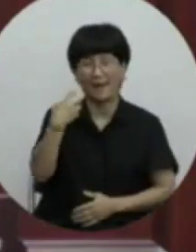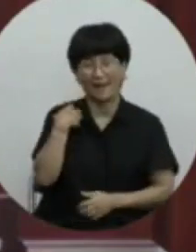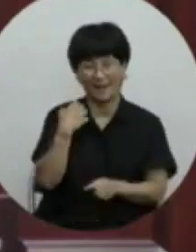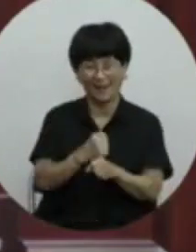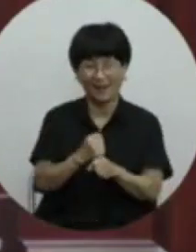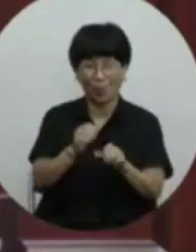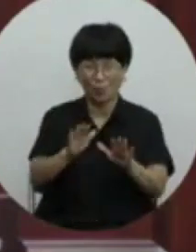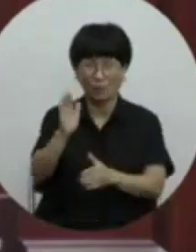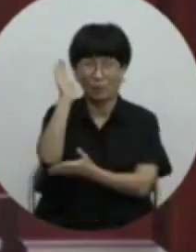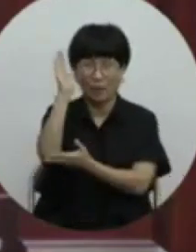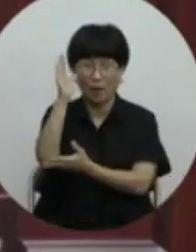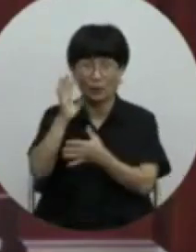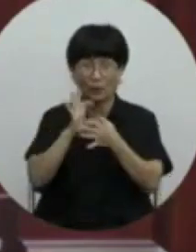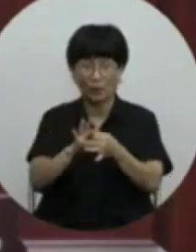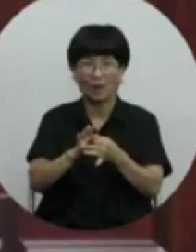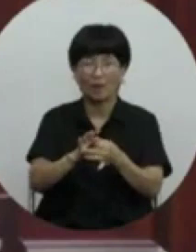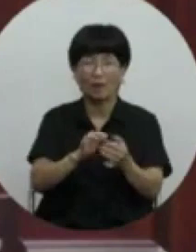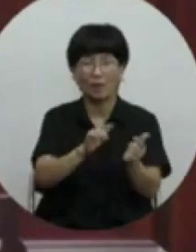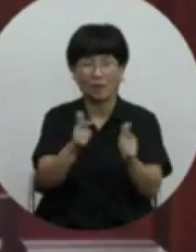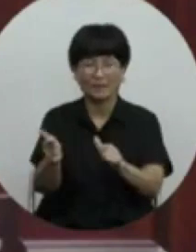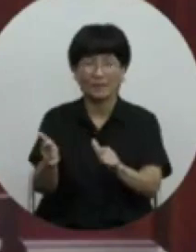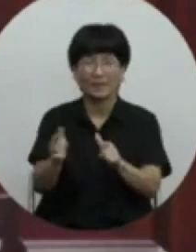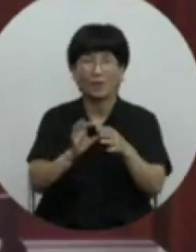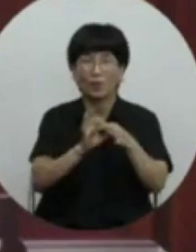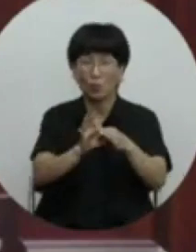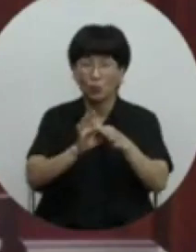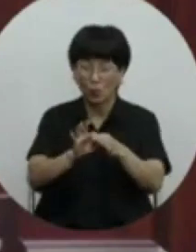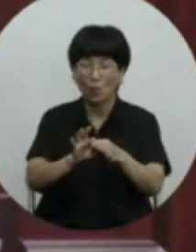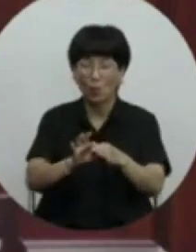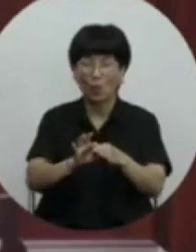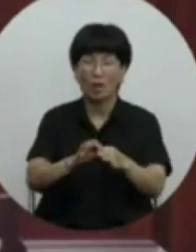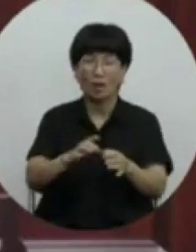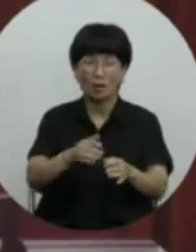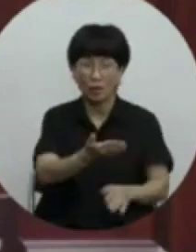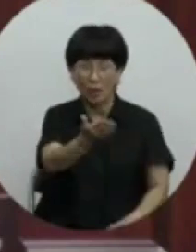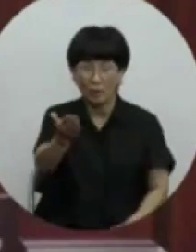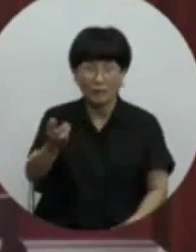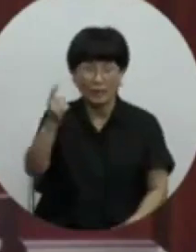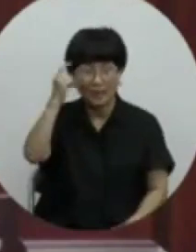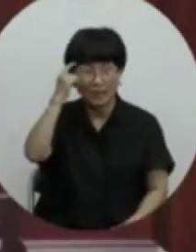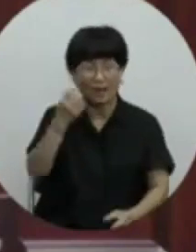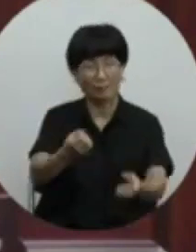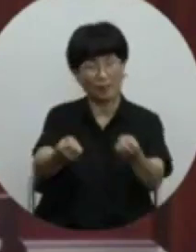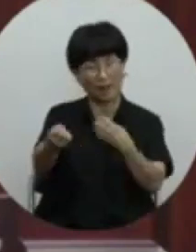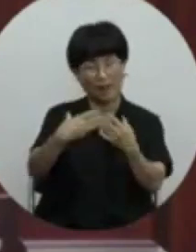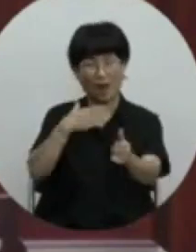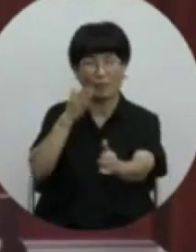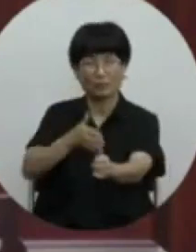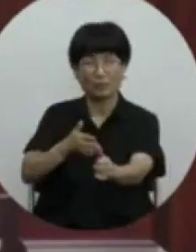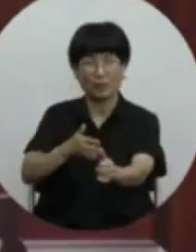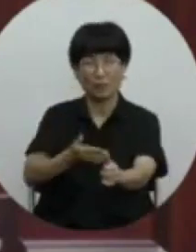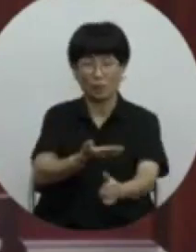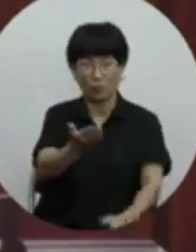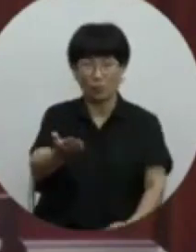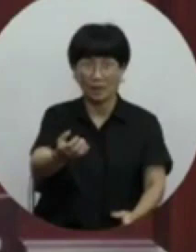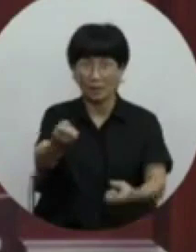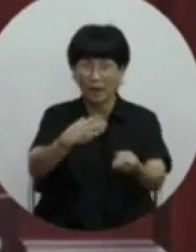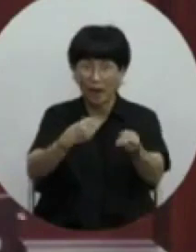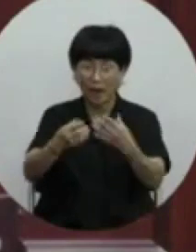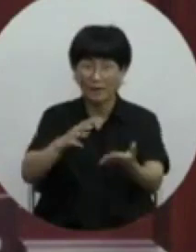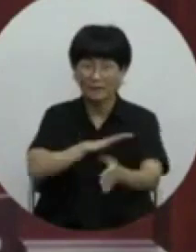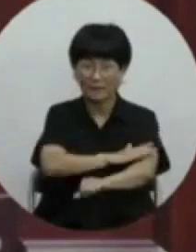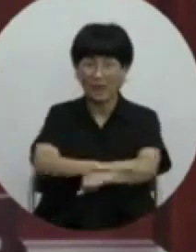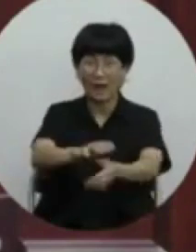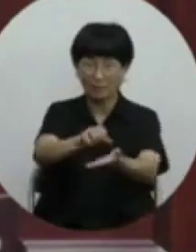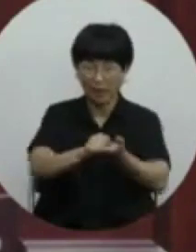오늘 발언에 대해 다양한 경륜을 통해 의견을 피력해 주시기 바랍니다. 우리 시민 여러분의 의견을 적극 반영해서